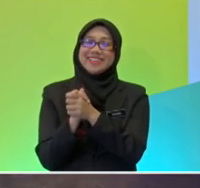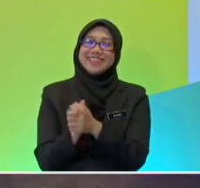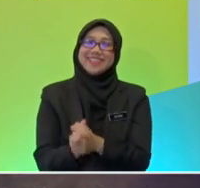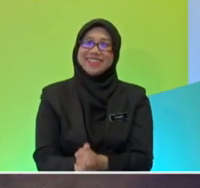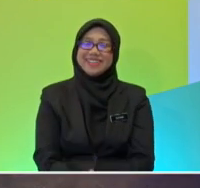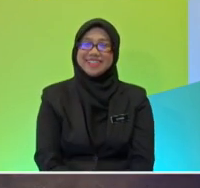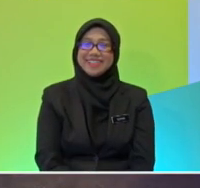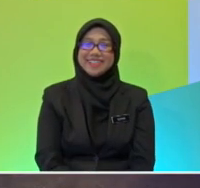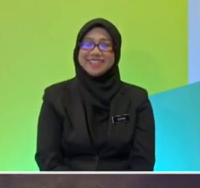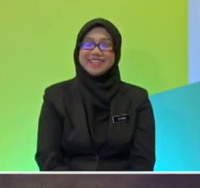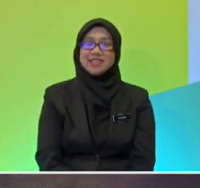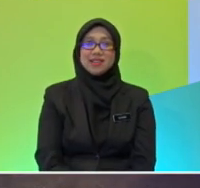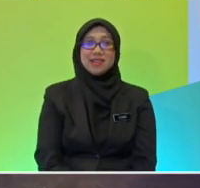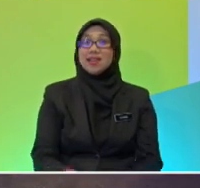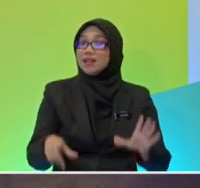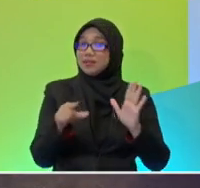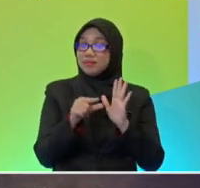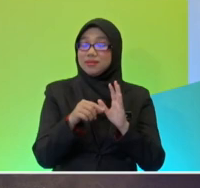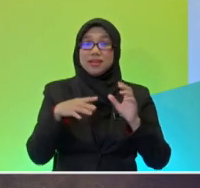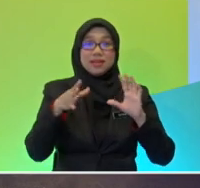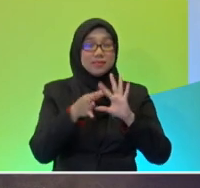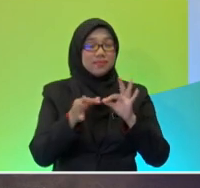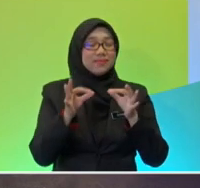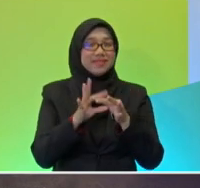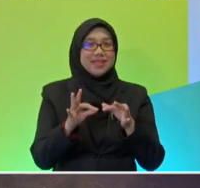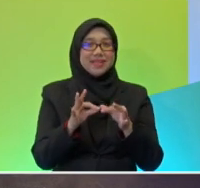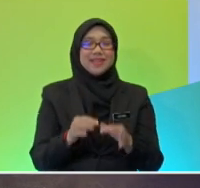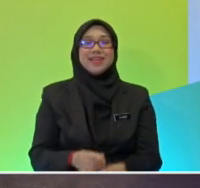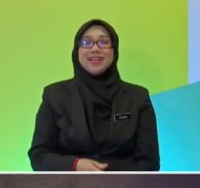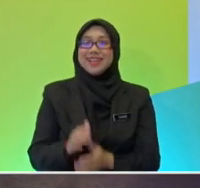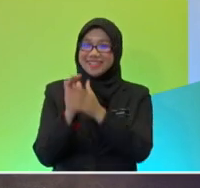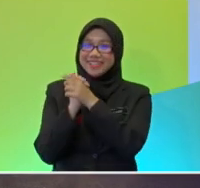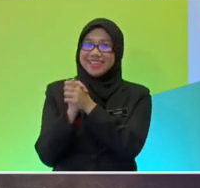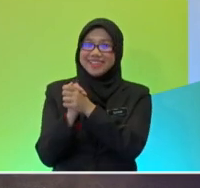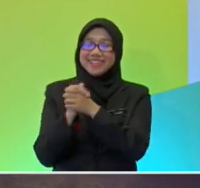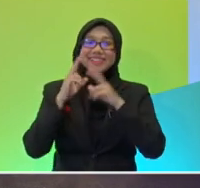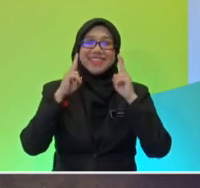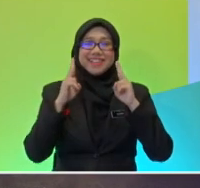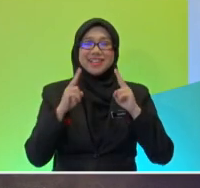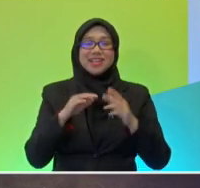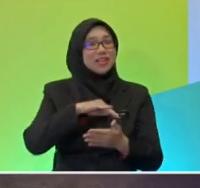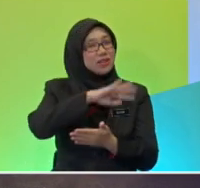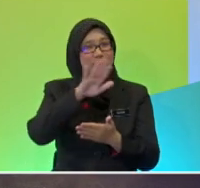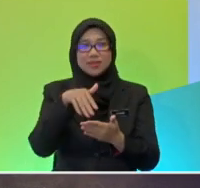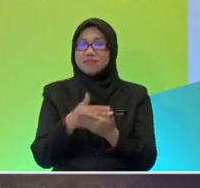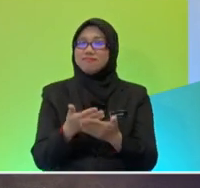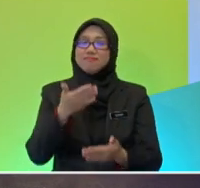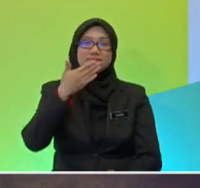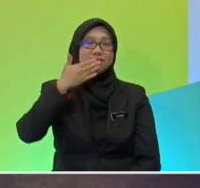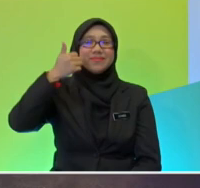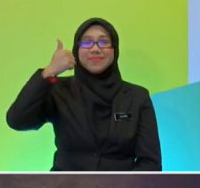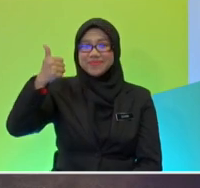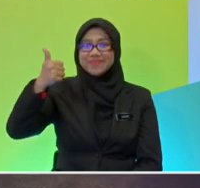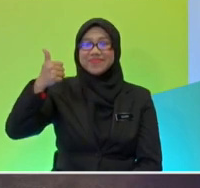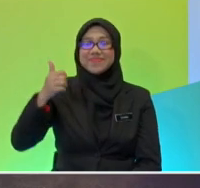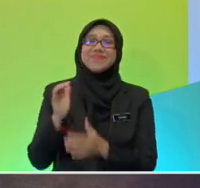sirah yang telah dihasilkan sangat cantik dan menarik Tania sekali lagi Ustaz ucapkan semua terbaik oke semua